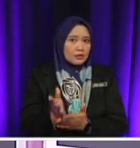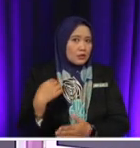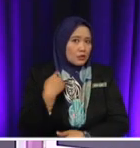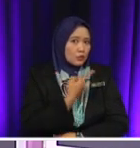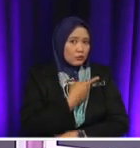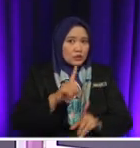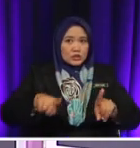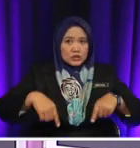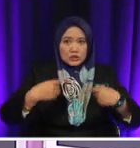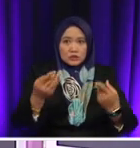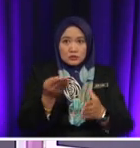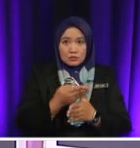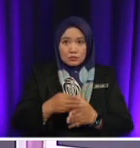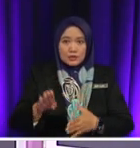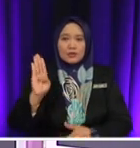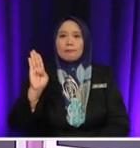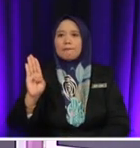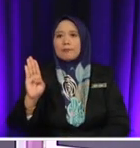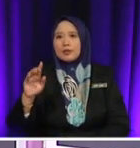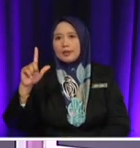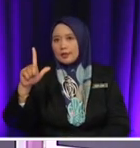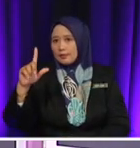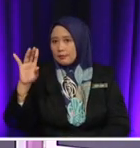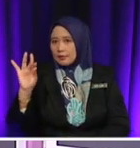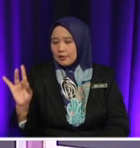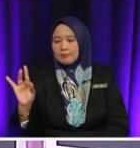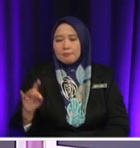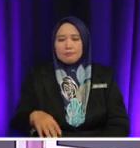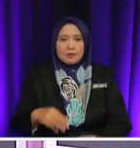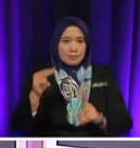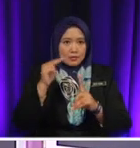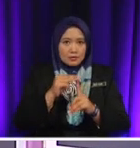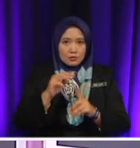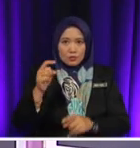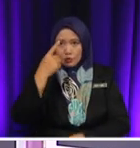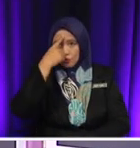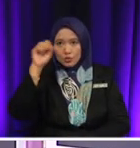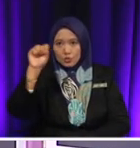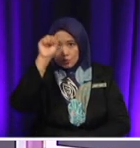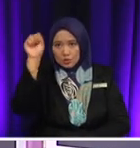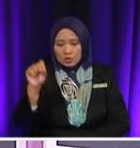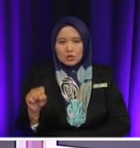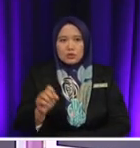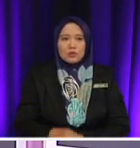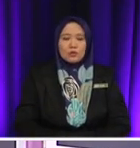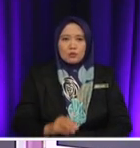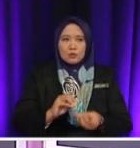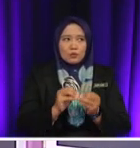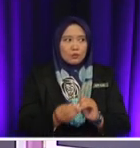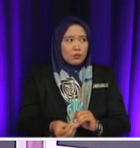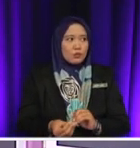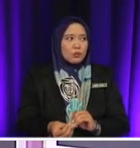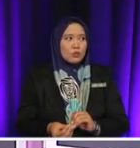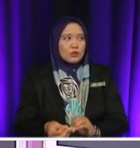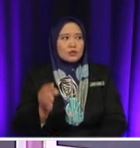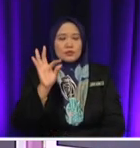markah besar markah iaitu untuk soalan nombor dan soalan nombor 10 iaitu soalan wajib dijawab